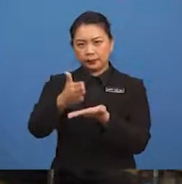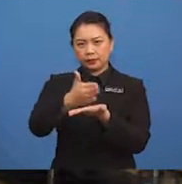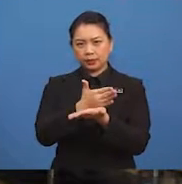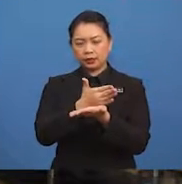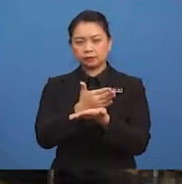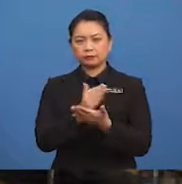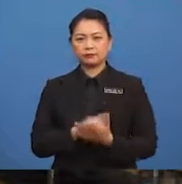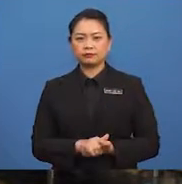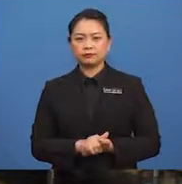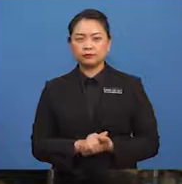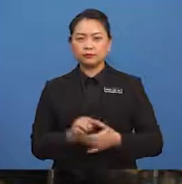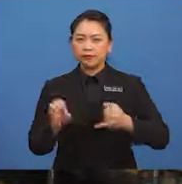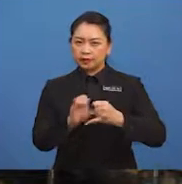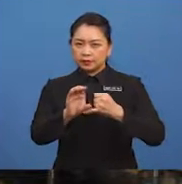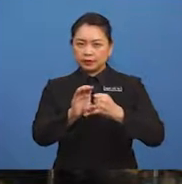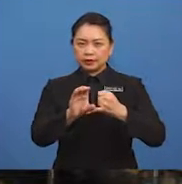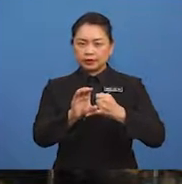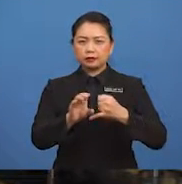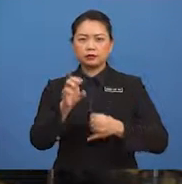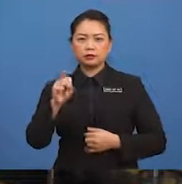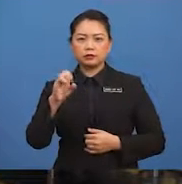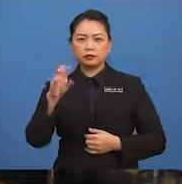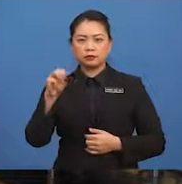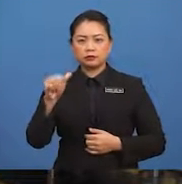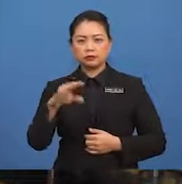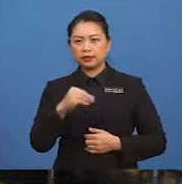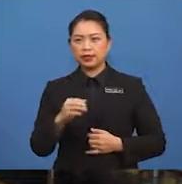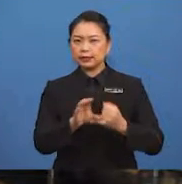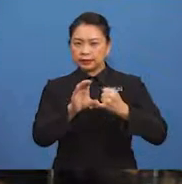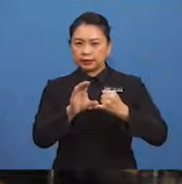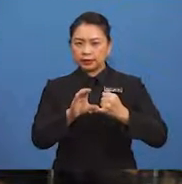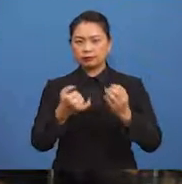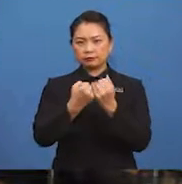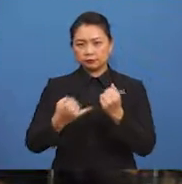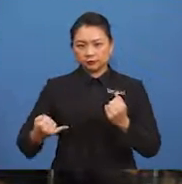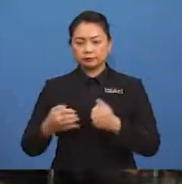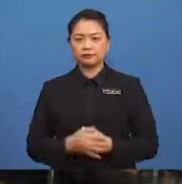kepada sel soma dan sel pembiakan.